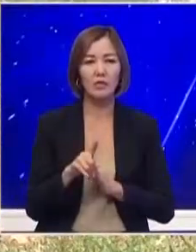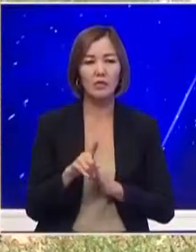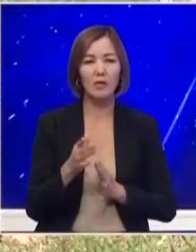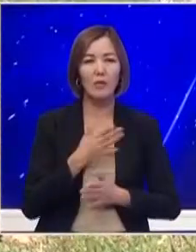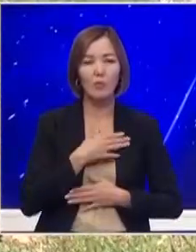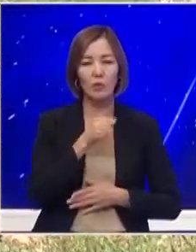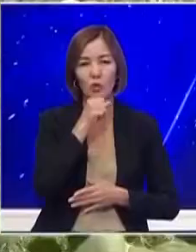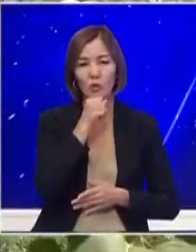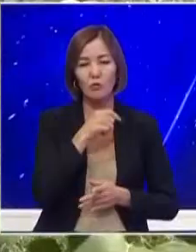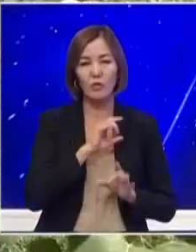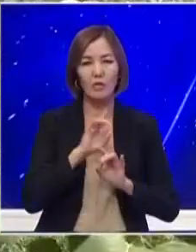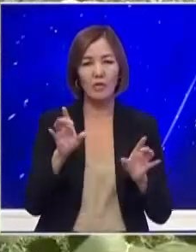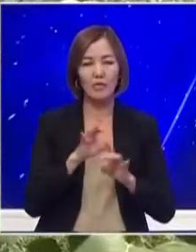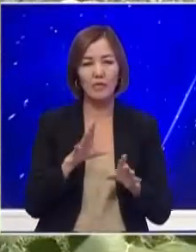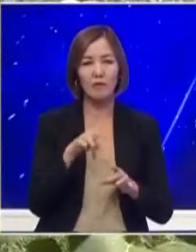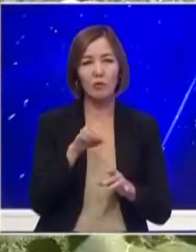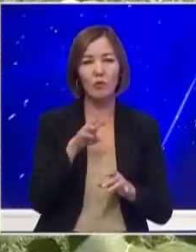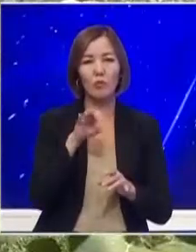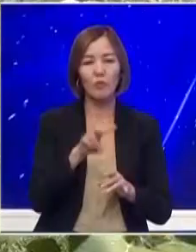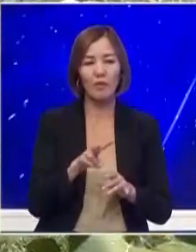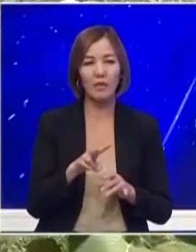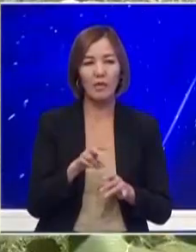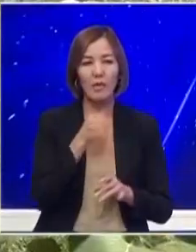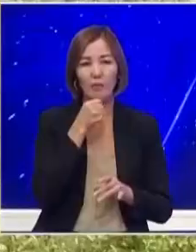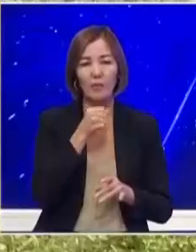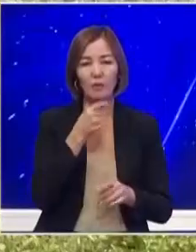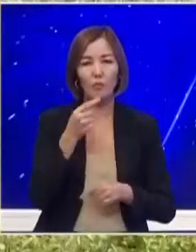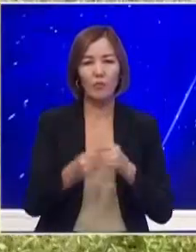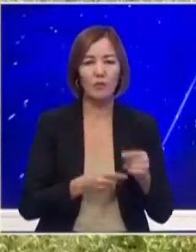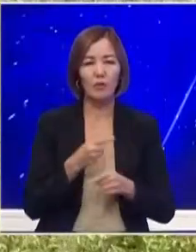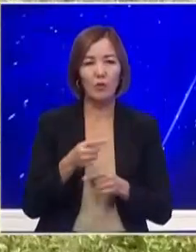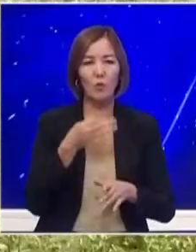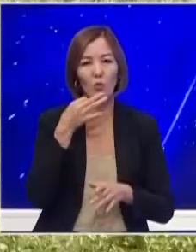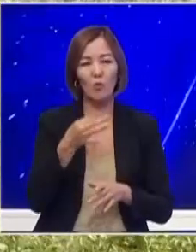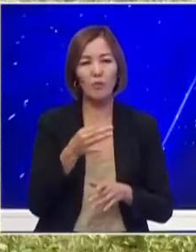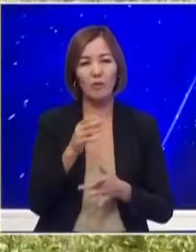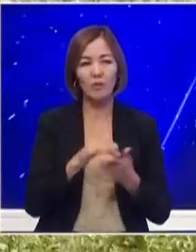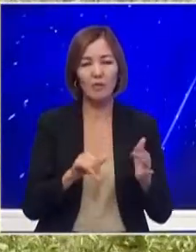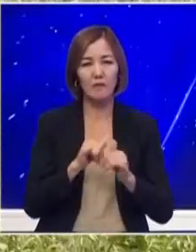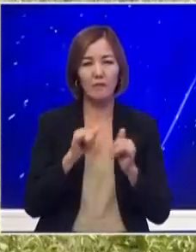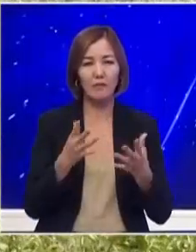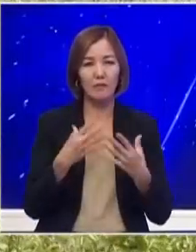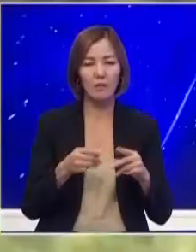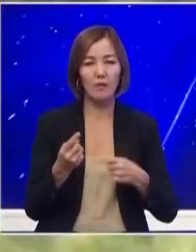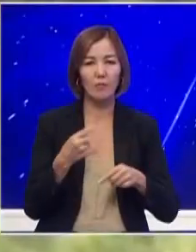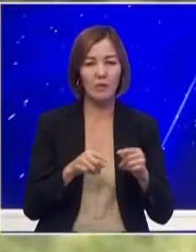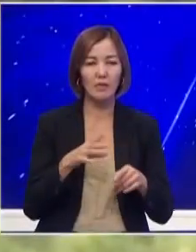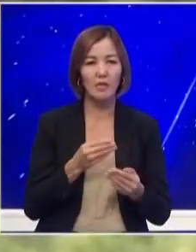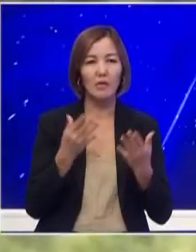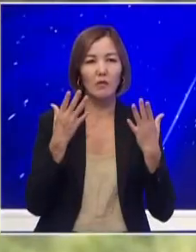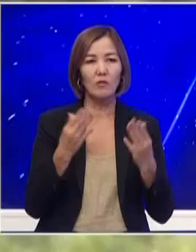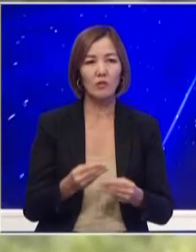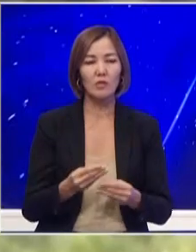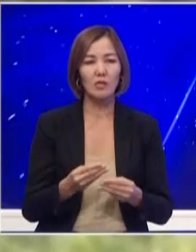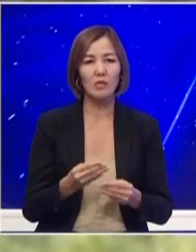дедушка, рассказывает Думан. Подметив, что потомки с радостью перенимают бесценный опыт и дальше развивают семейный бизнес. На сегодняшний